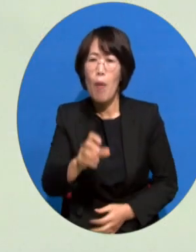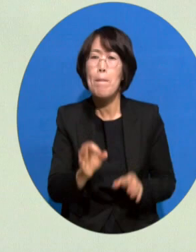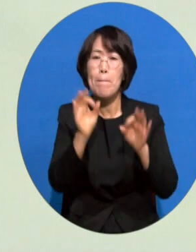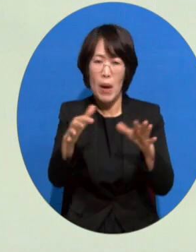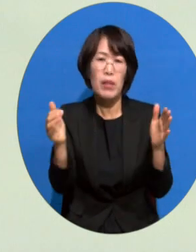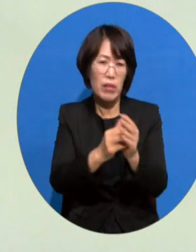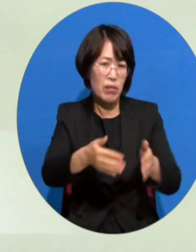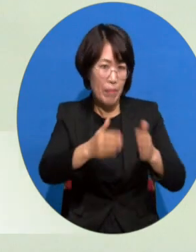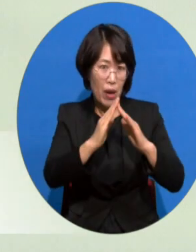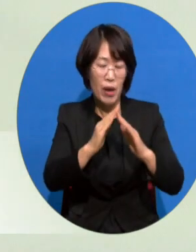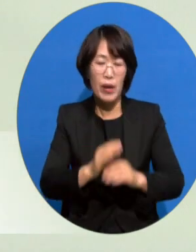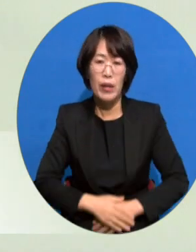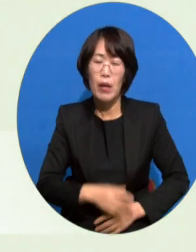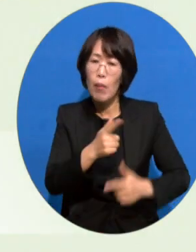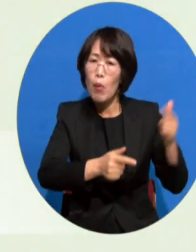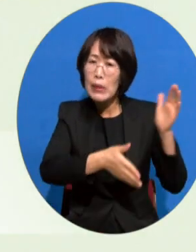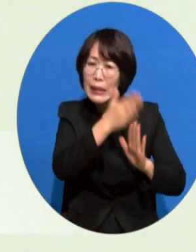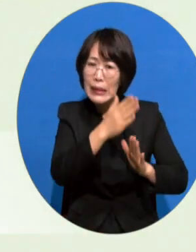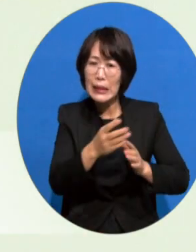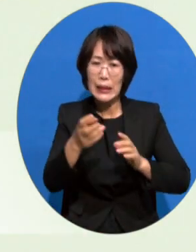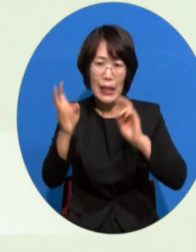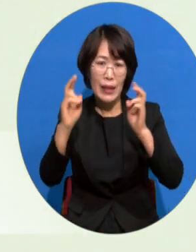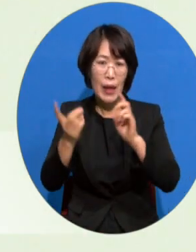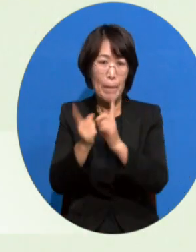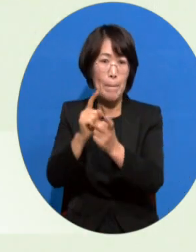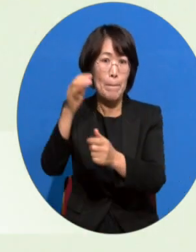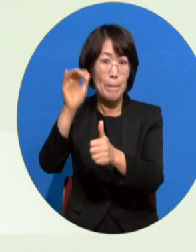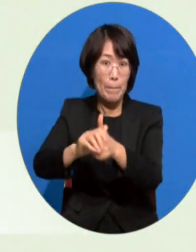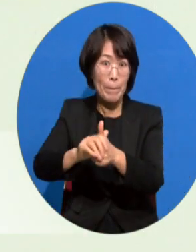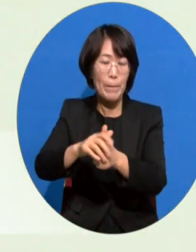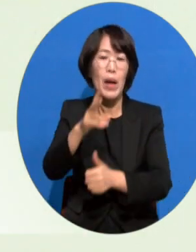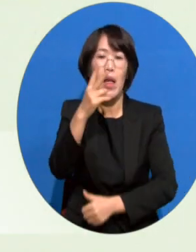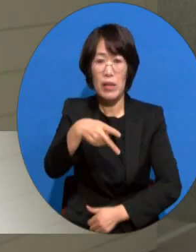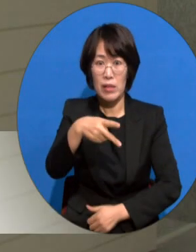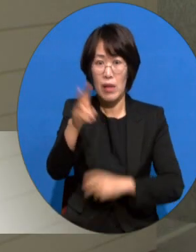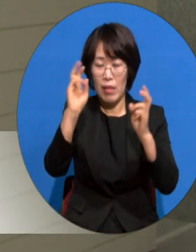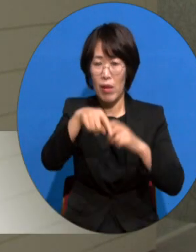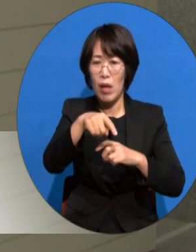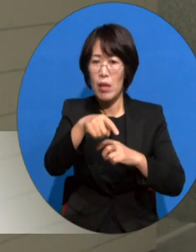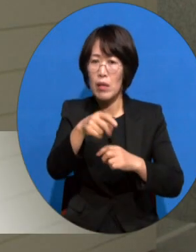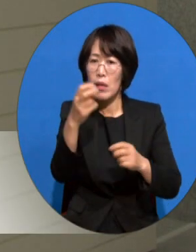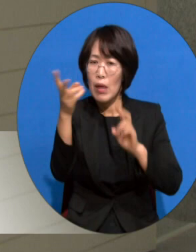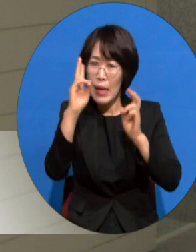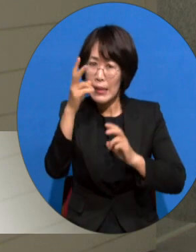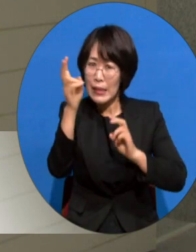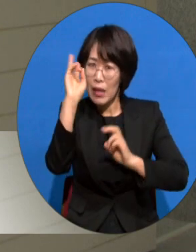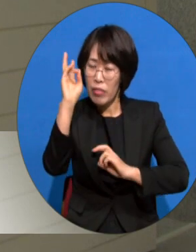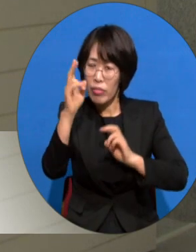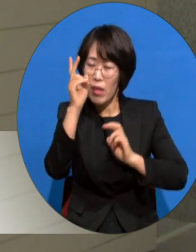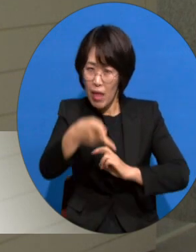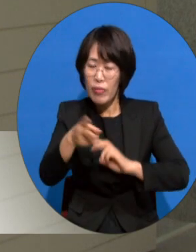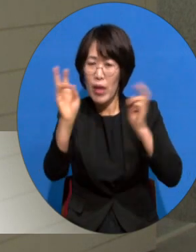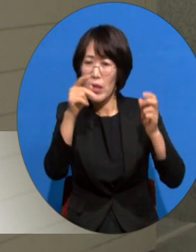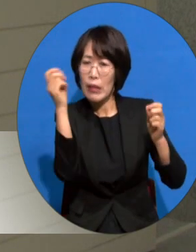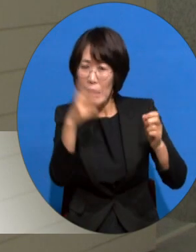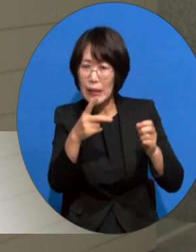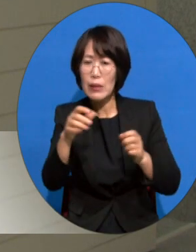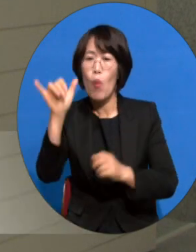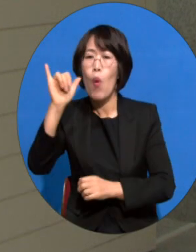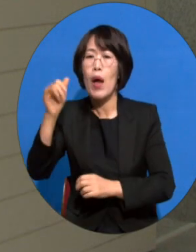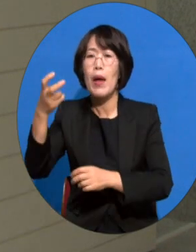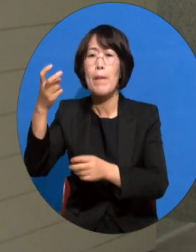지었습니다. 목포시는 민간업체 H법인에 위탁을 맡겼고 이 법인은 또 다른 법인인 Y법인에